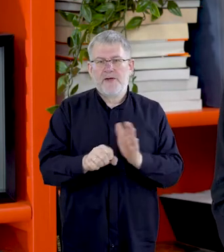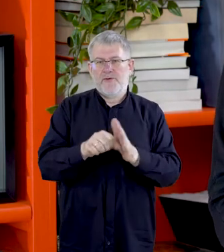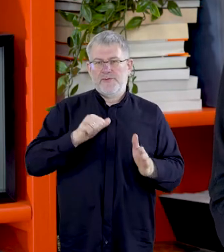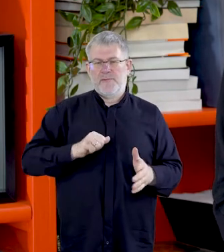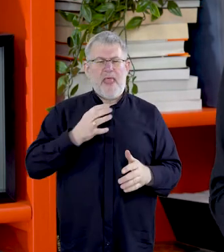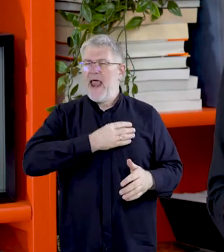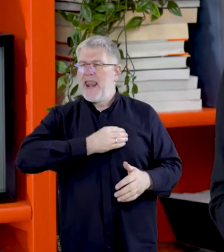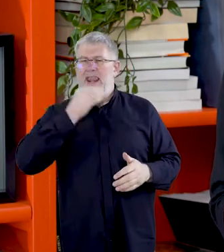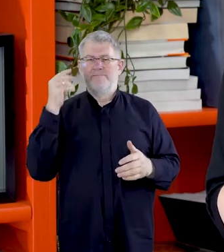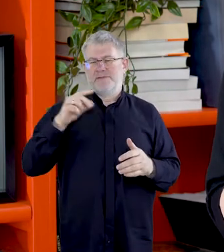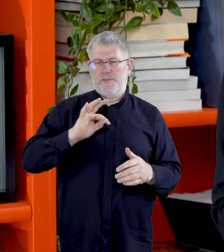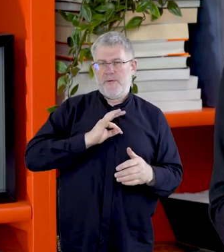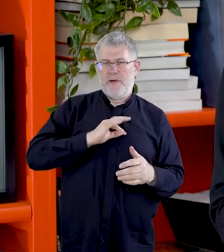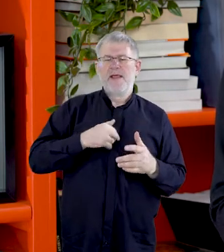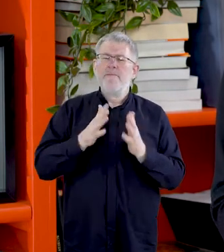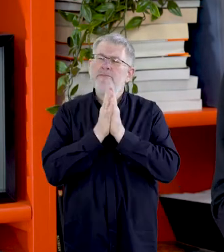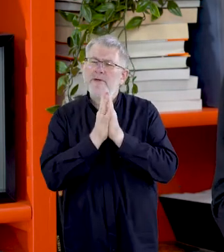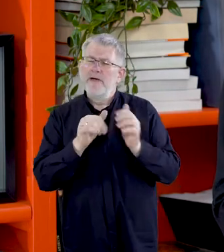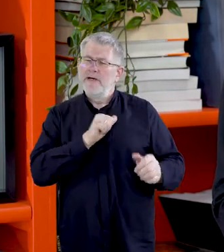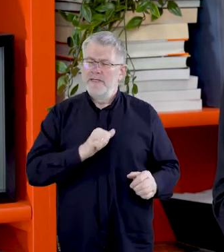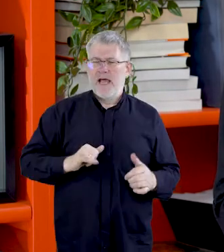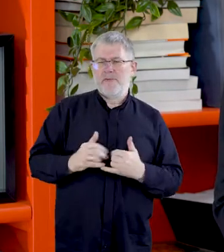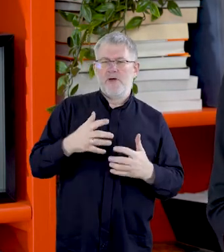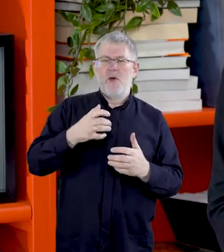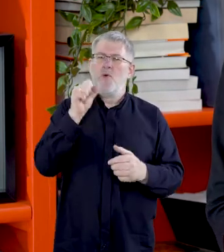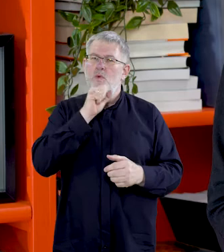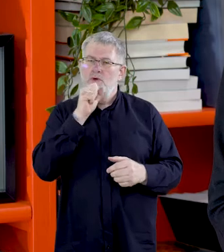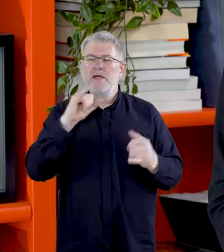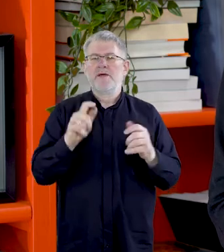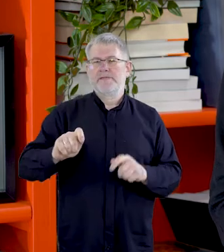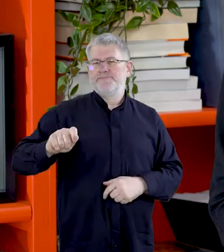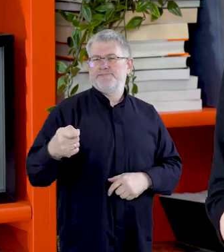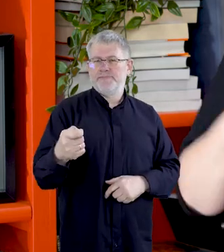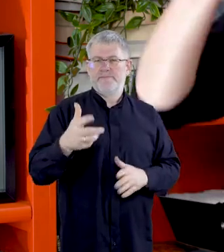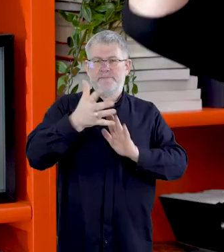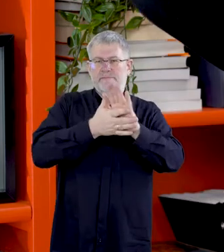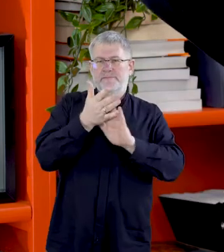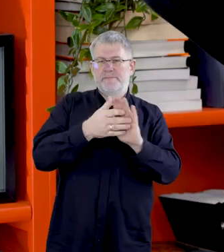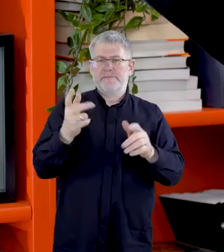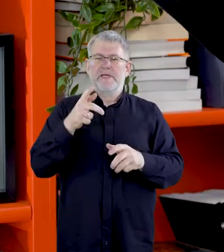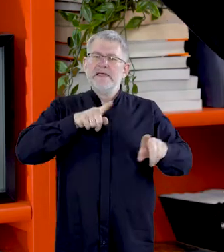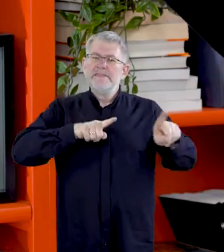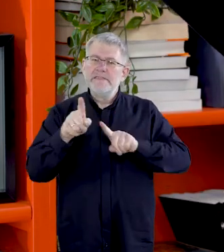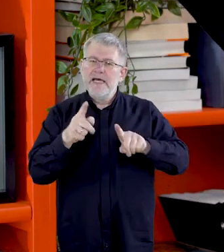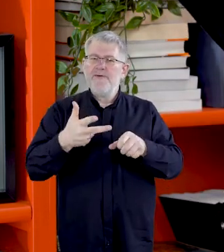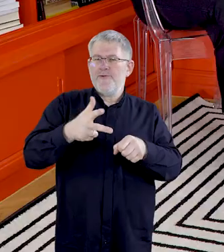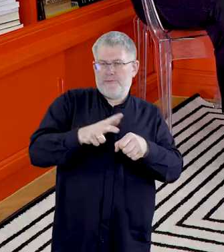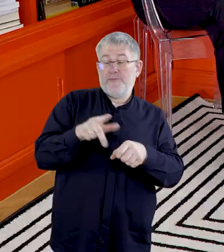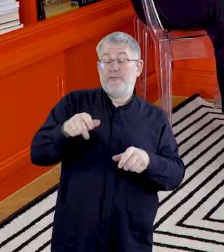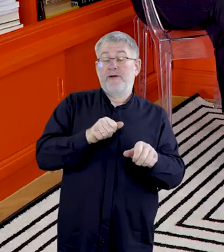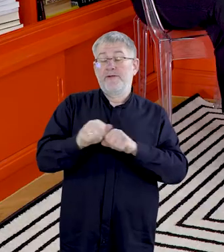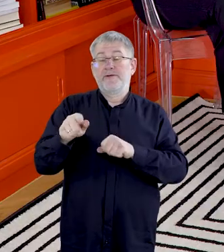najlepsze, no to wtedy aż się prosiło, żeby użyć przydomka migowego, czyli takiego znaku, to